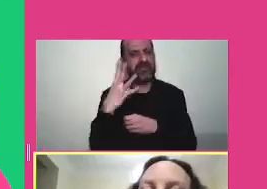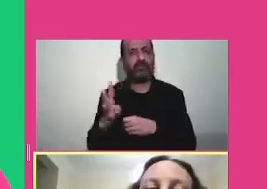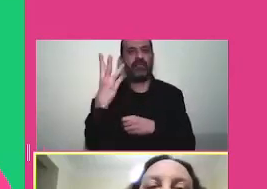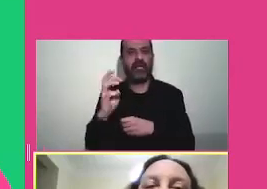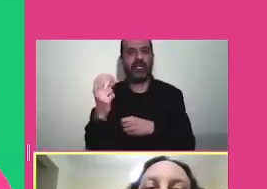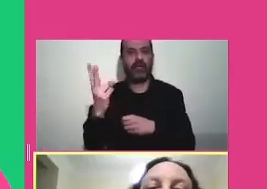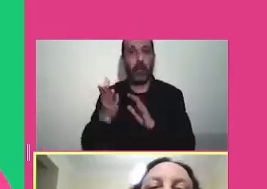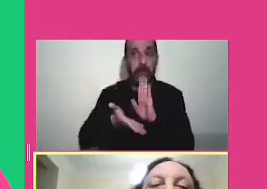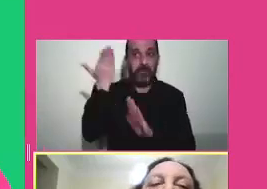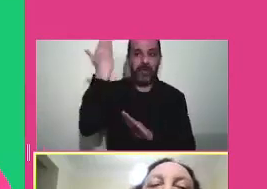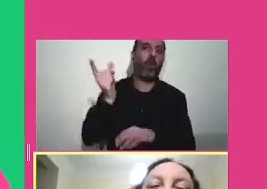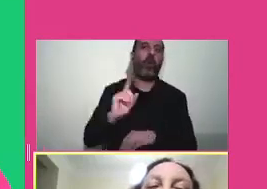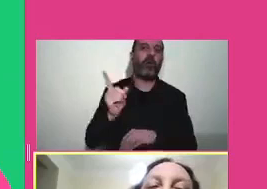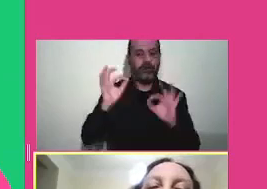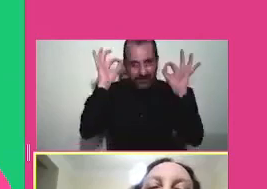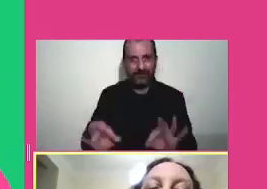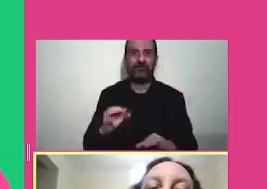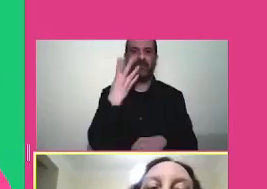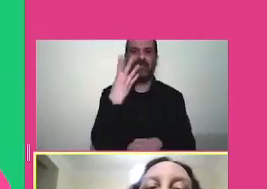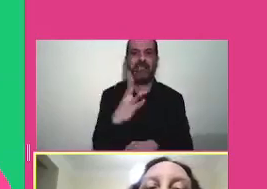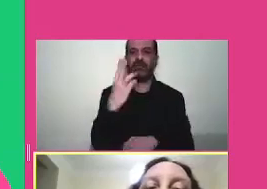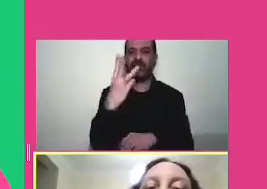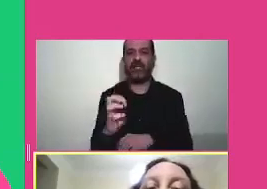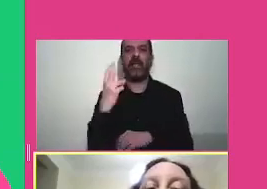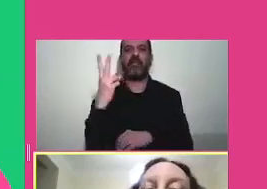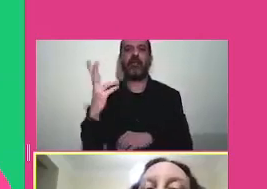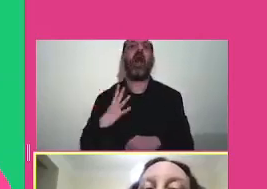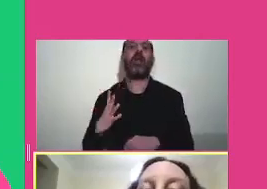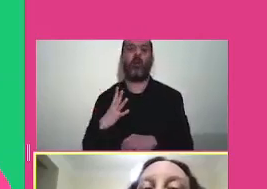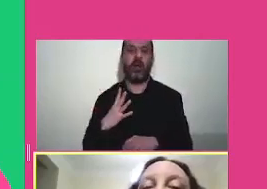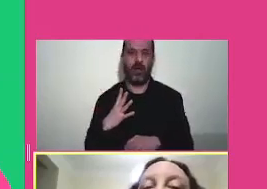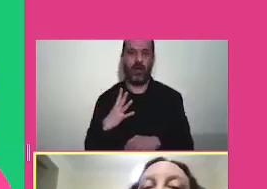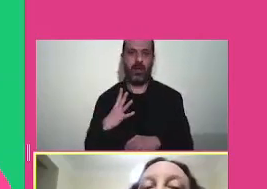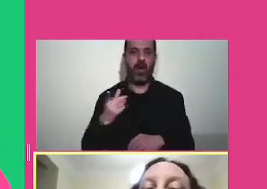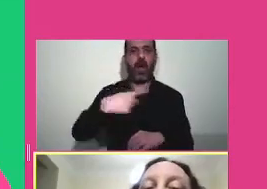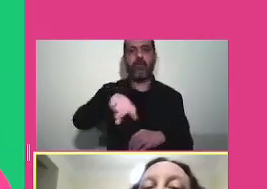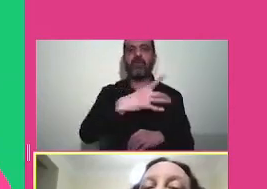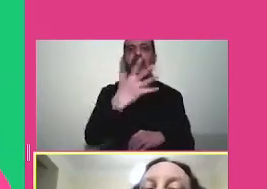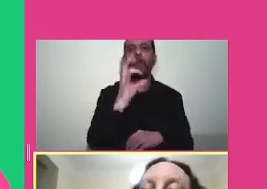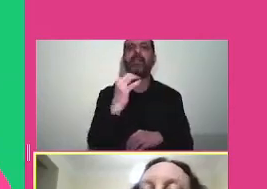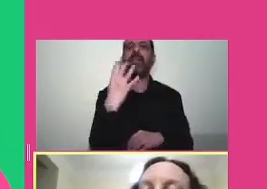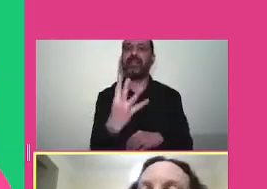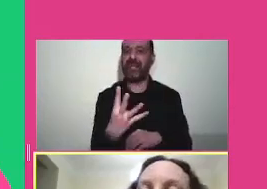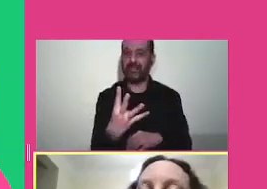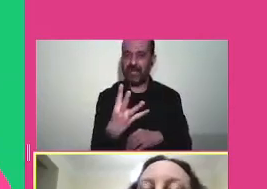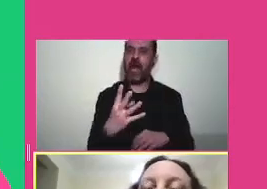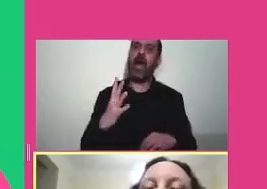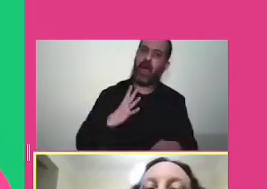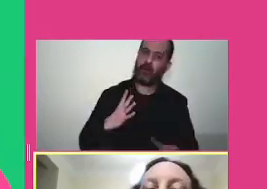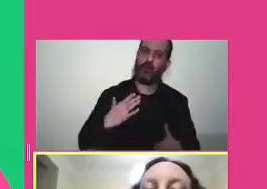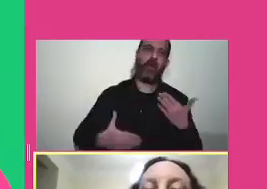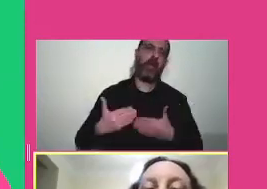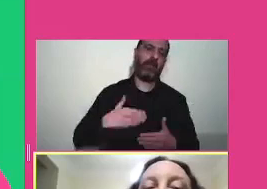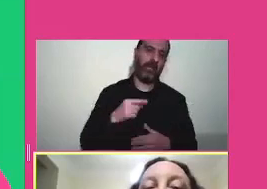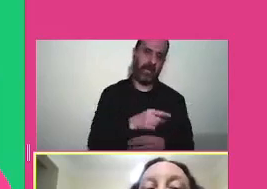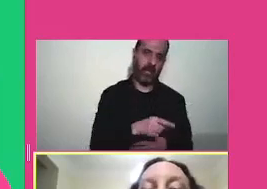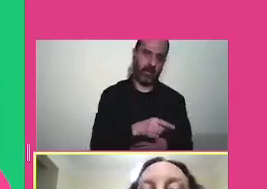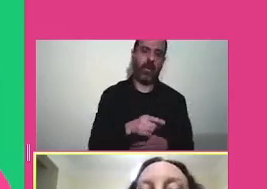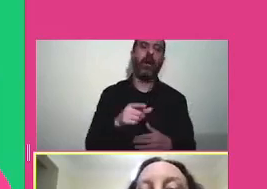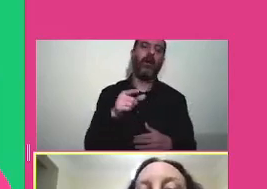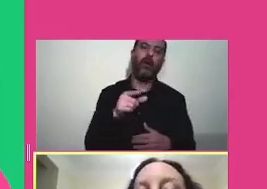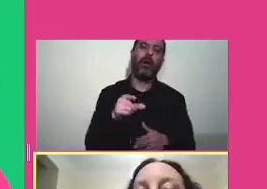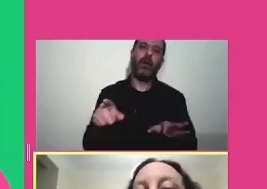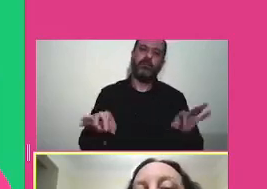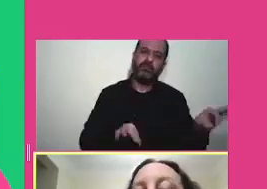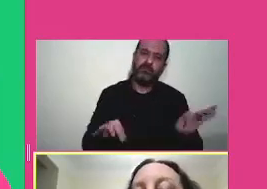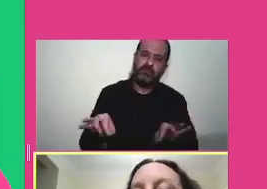432 άνθρωποι, συγγνώμη, εκ των οποίων οι 54 ήταν άνθρωποι με αναπηρίες και σχεδιάστηκαν